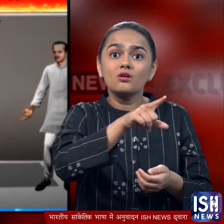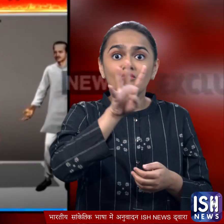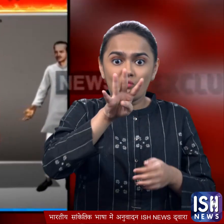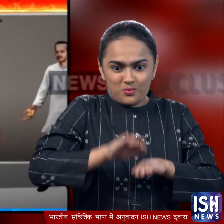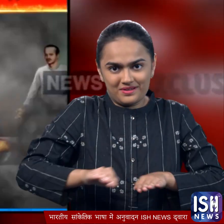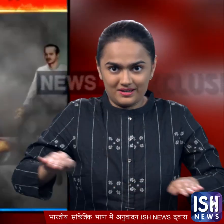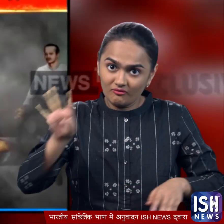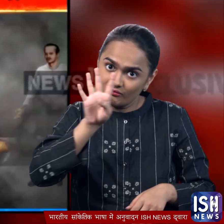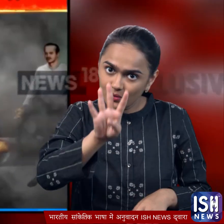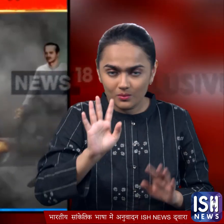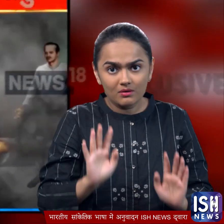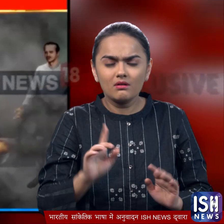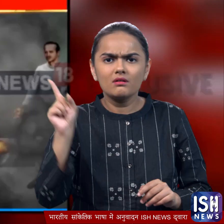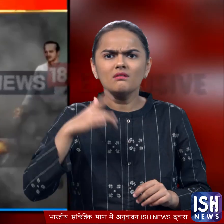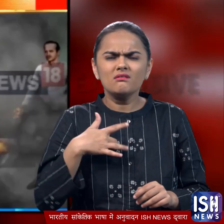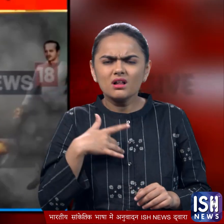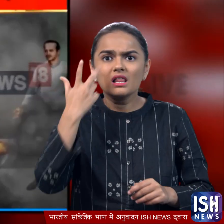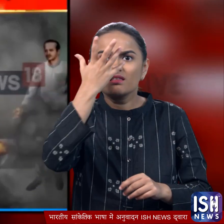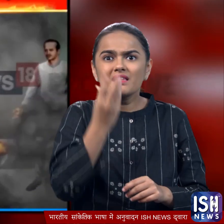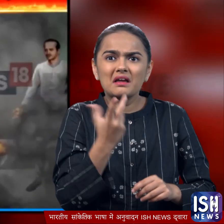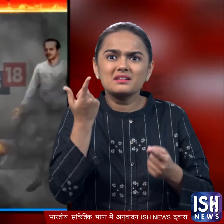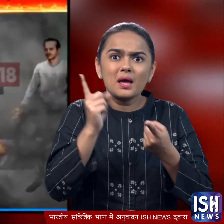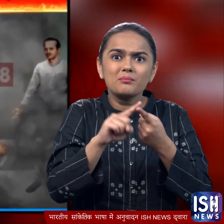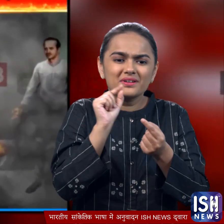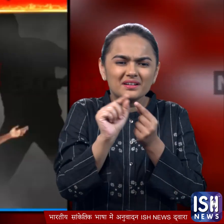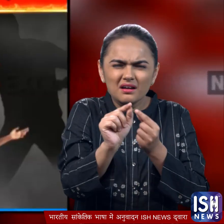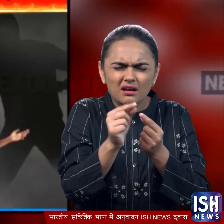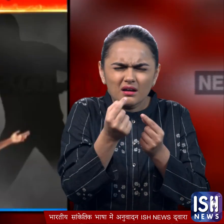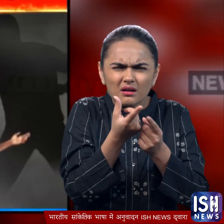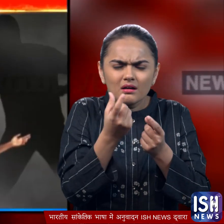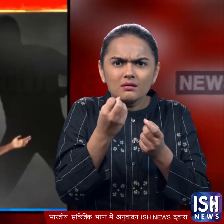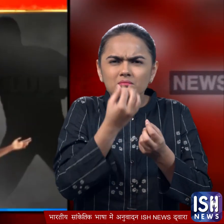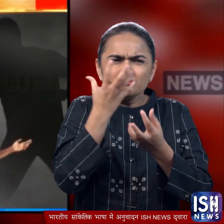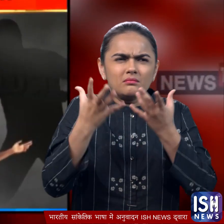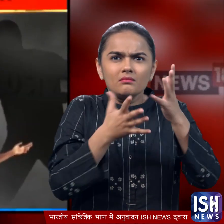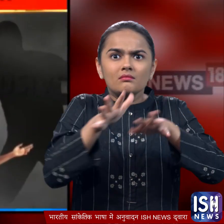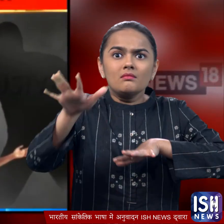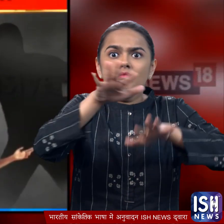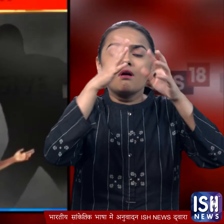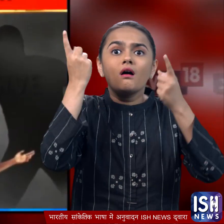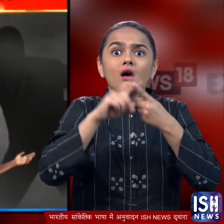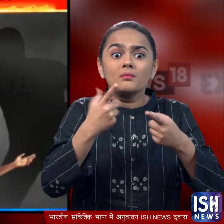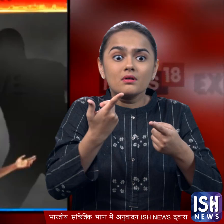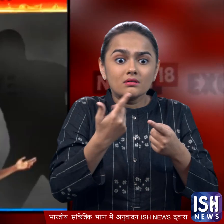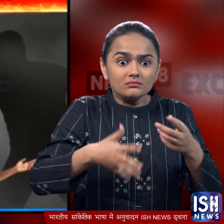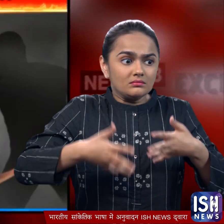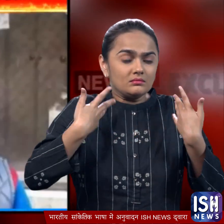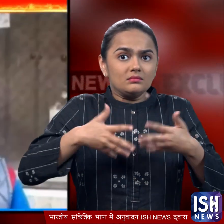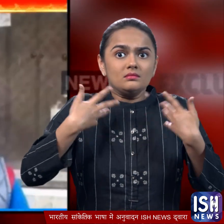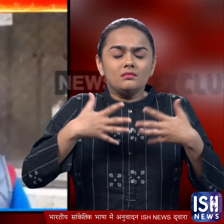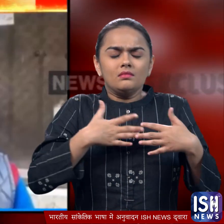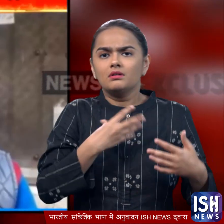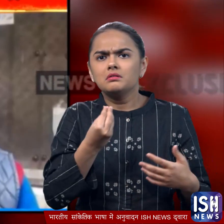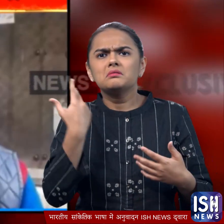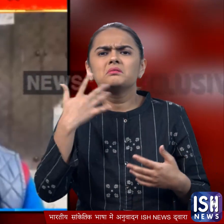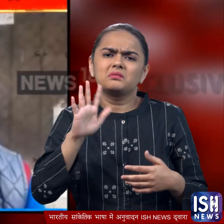में 4 बच्चे भी थे। ऐसी आशंका जताई गई कि रात के वक्त अंगीठी जलाने से कमरे में धुआं भर गया और उन सभी लोगों की दम घुटने से मौत हो गई।